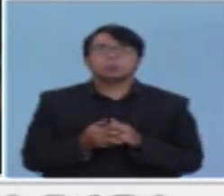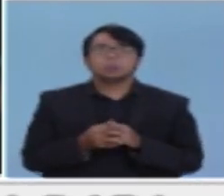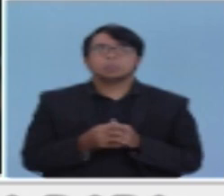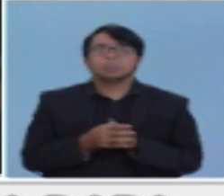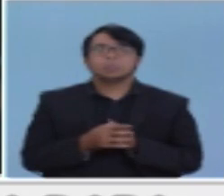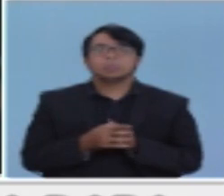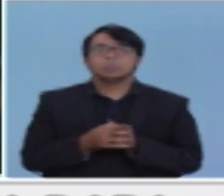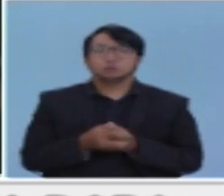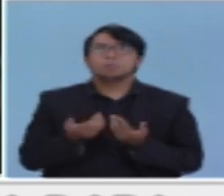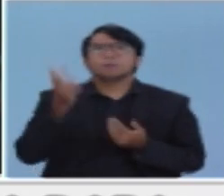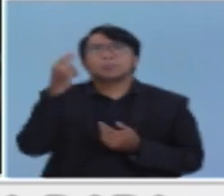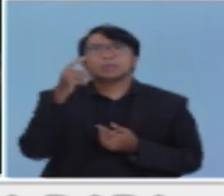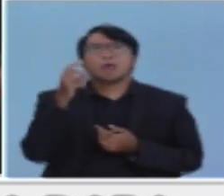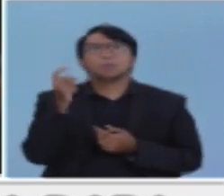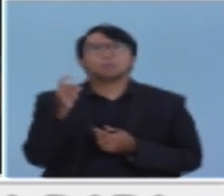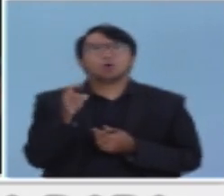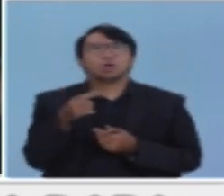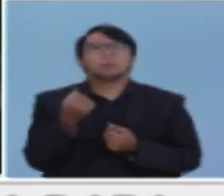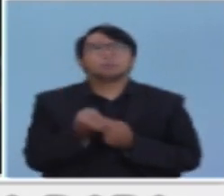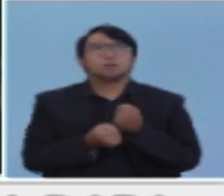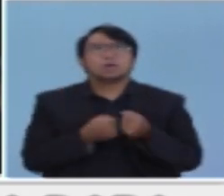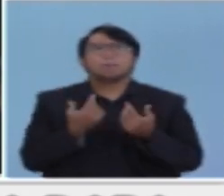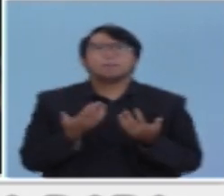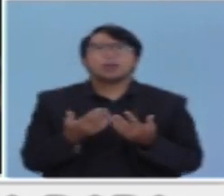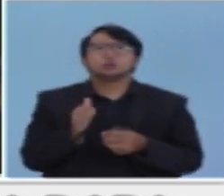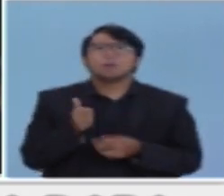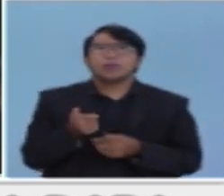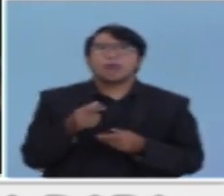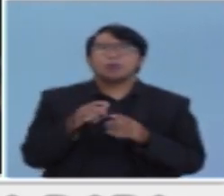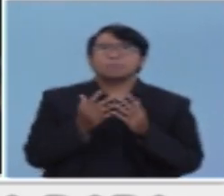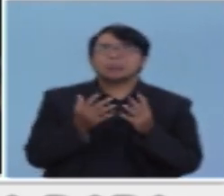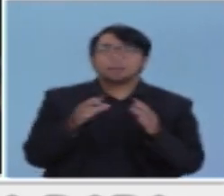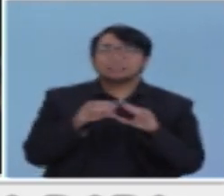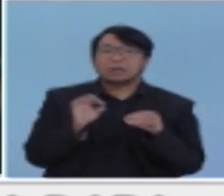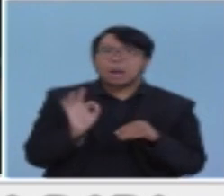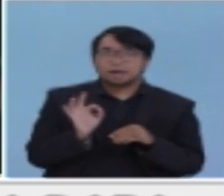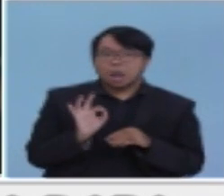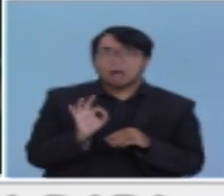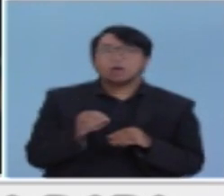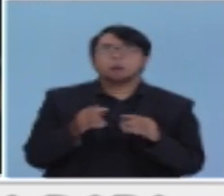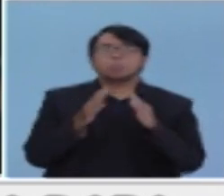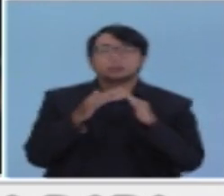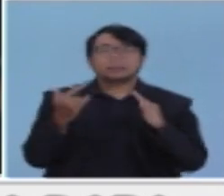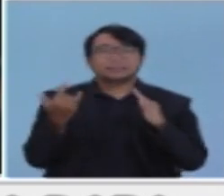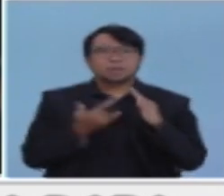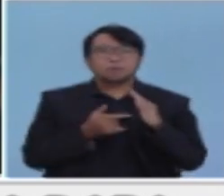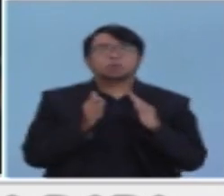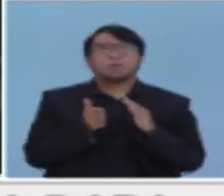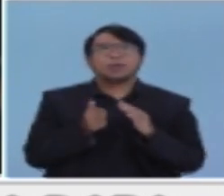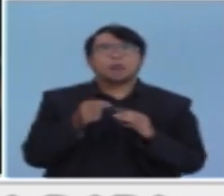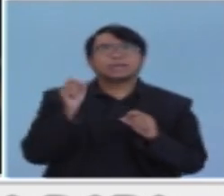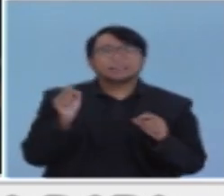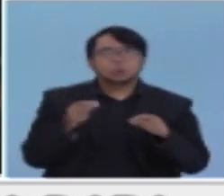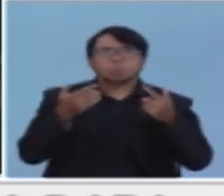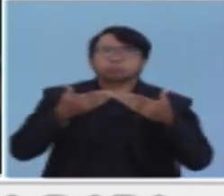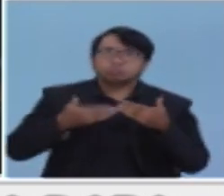oleh Pemkot Bogor untuk tetap menjamin agar warganya tetap bisa menjalankan kehidupan seperti biasa